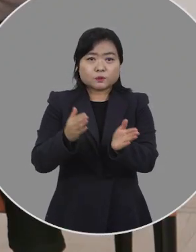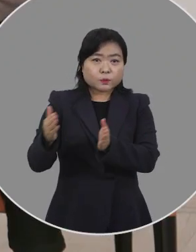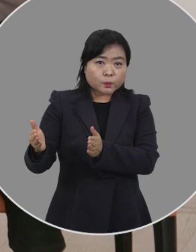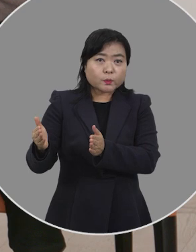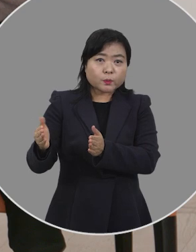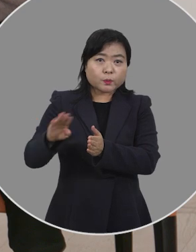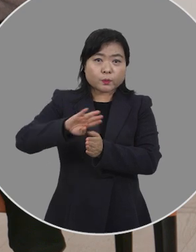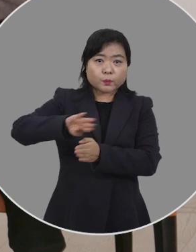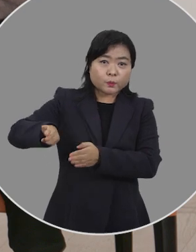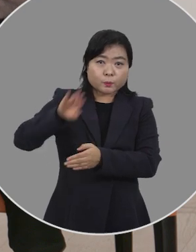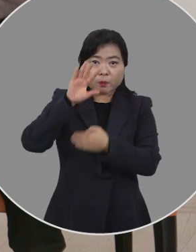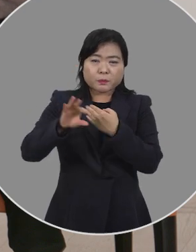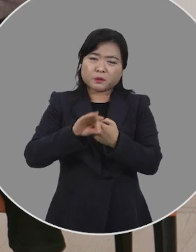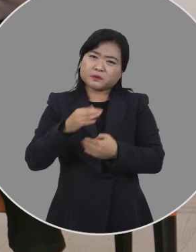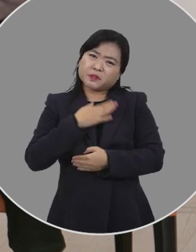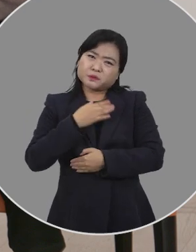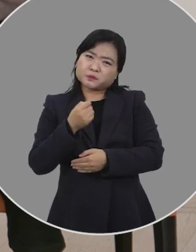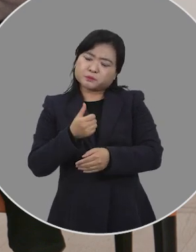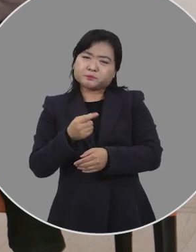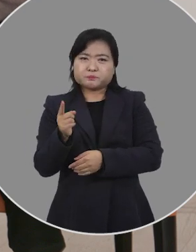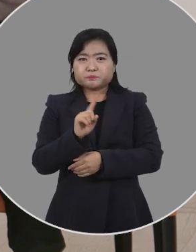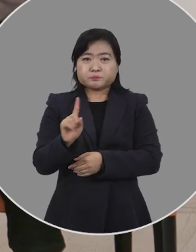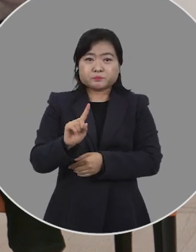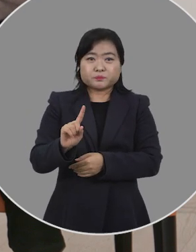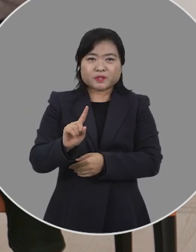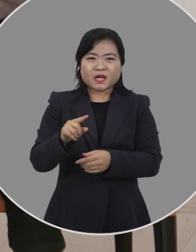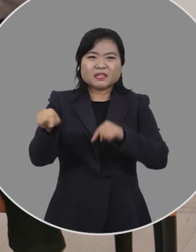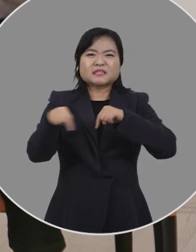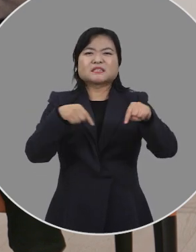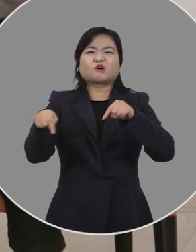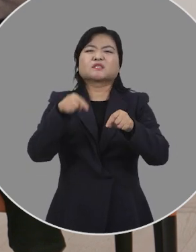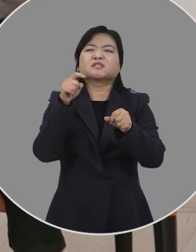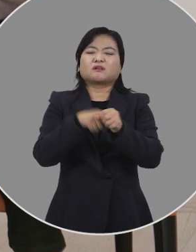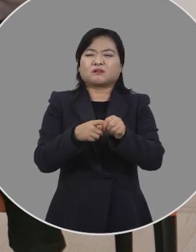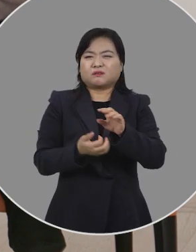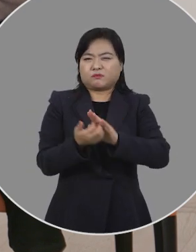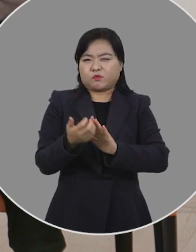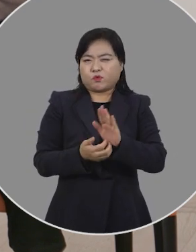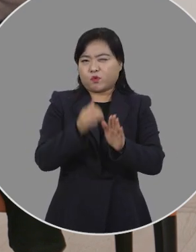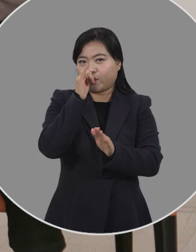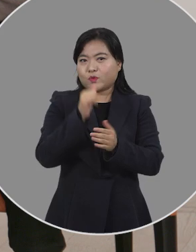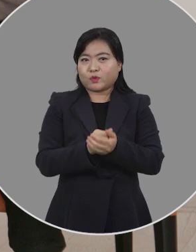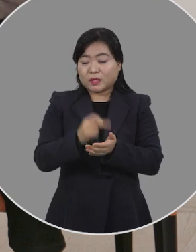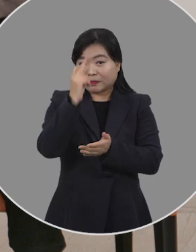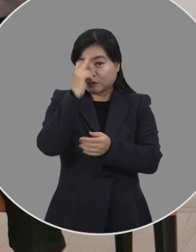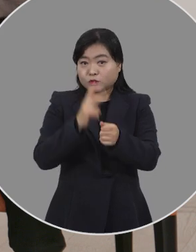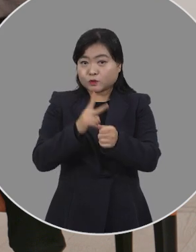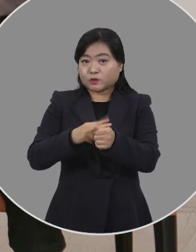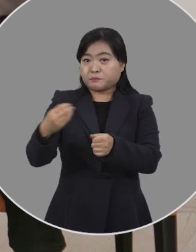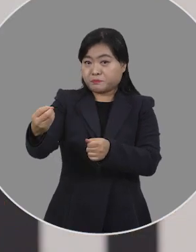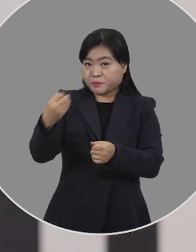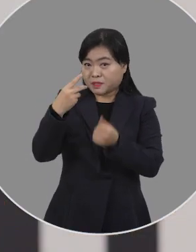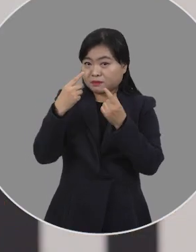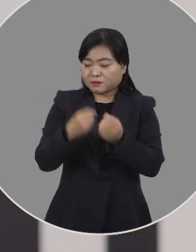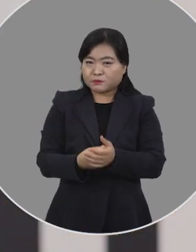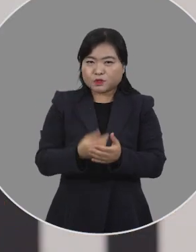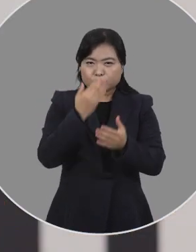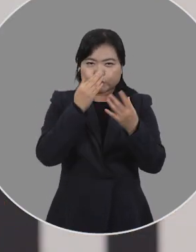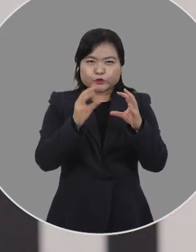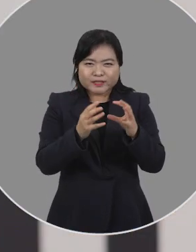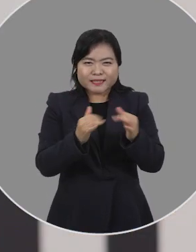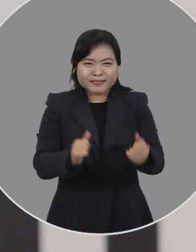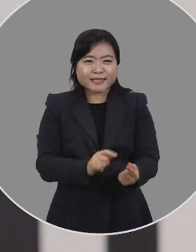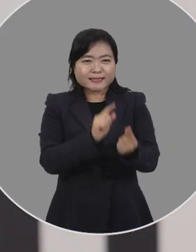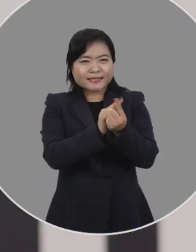보면, 제가 이거 너무 삐딱하게 보는 건지 모르겠는데 분명히 정치적인 측면이 있거든요. 아까 최 교수님이 말씀하셨듯이 그러니까